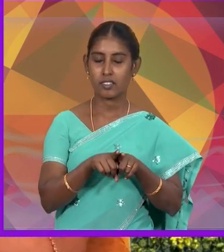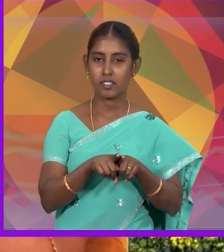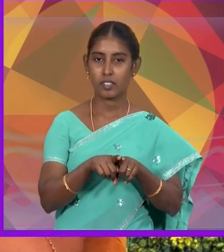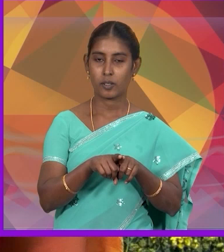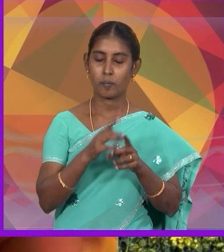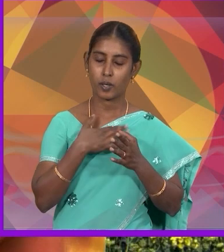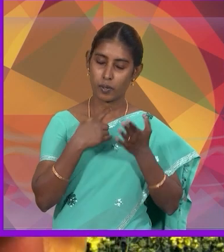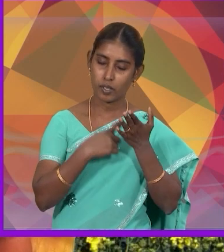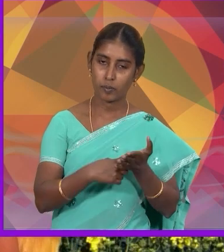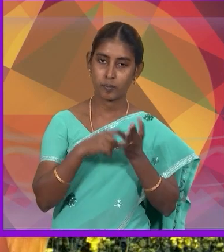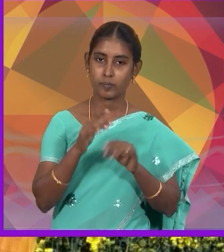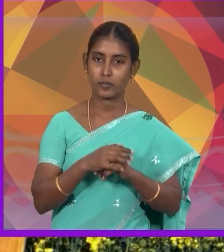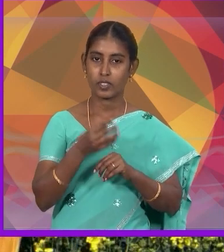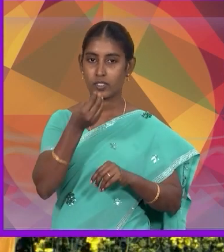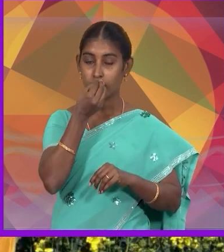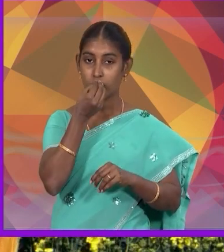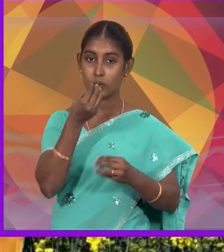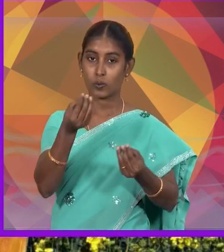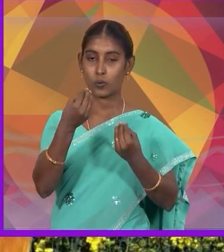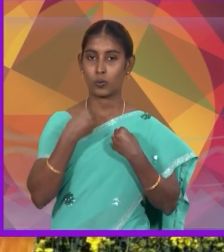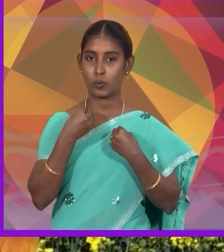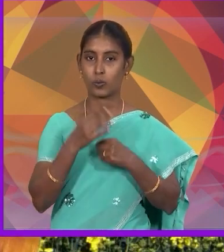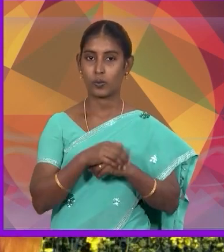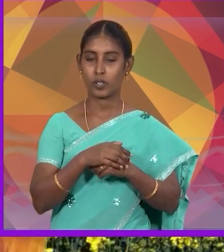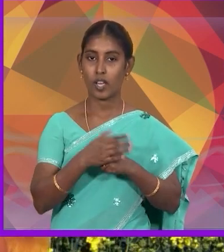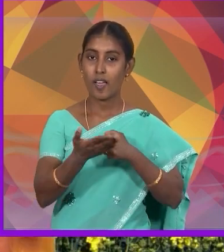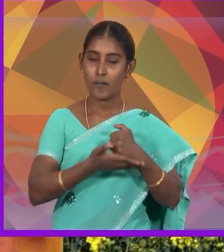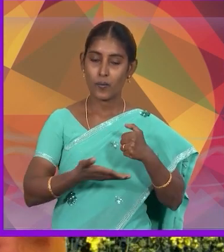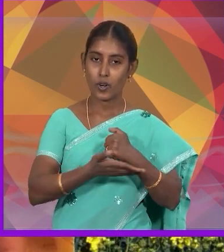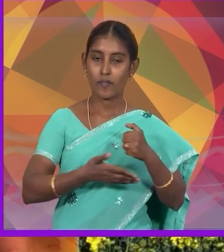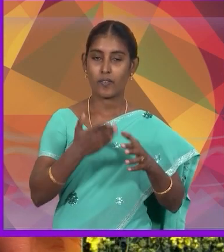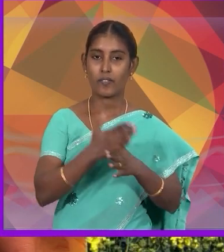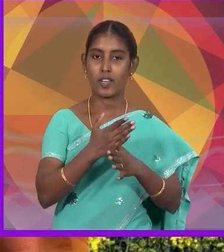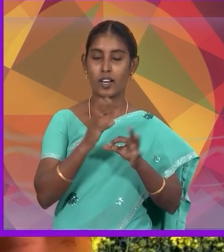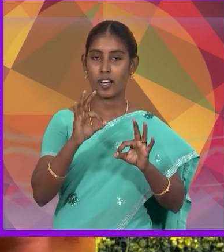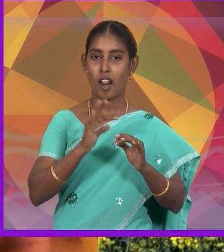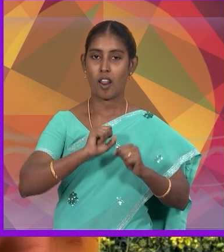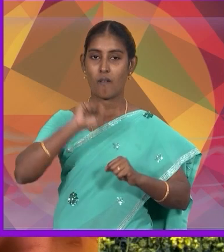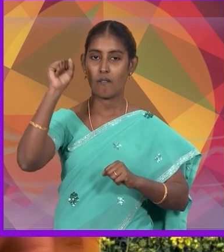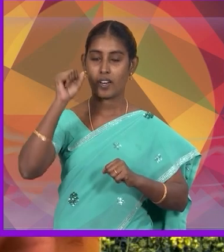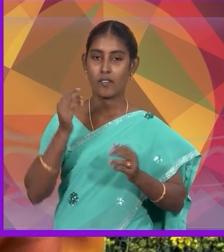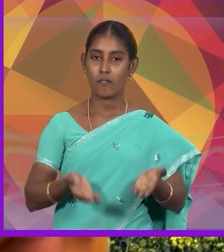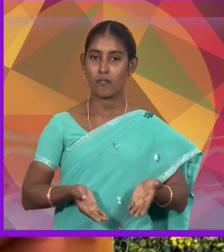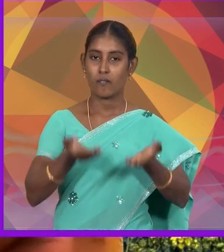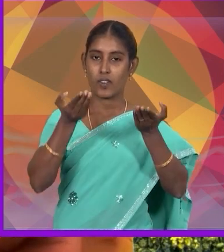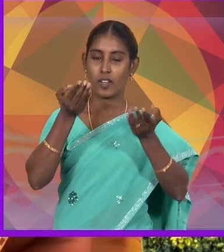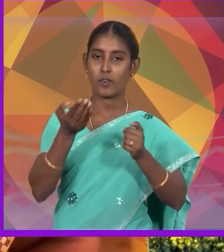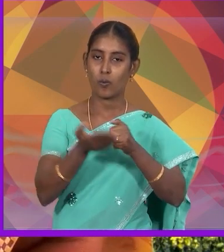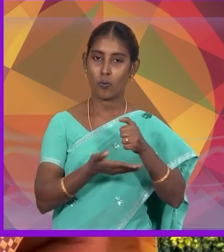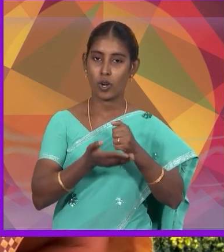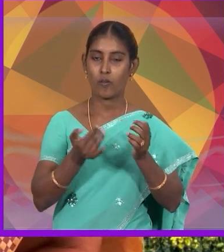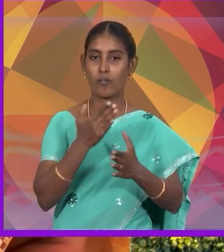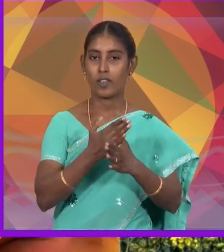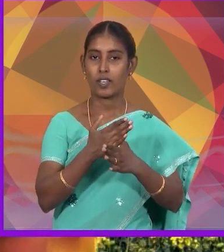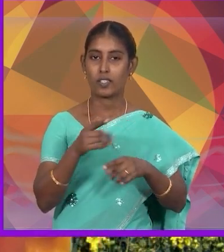நாமளும் மதிக்கணும். உண்ண உணவு தந்திடும் உழவு தொழில் வாழ்க, வளர்க உழவு